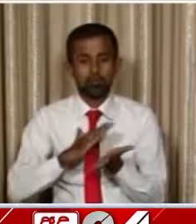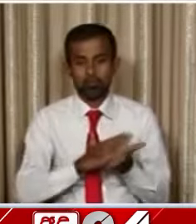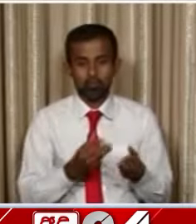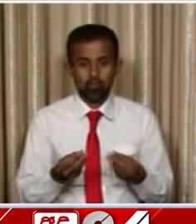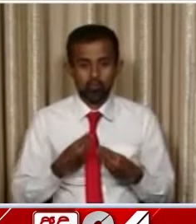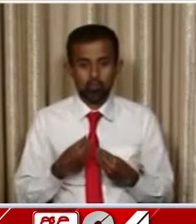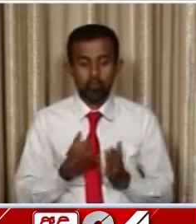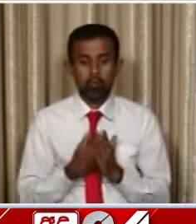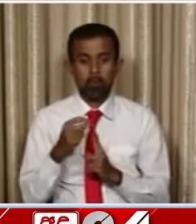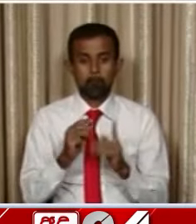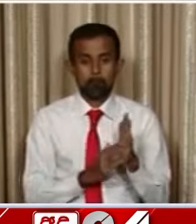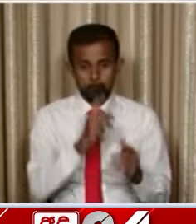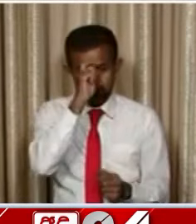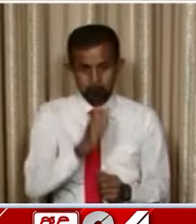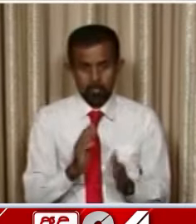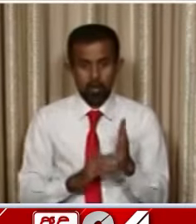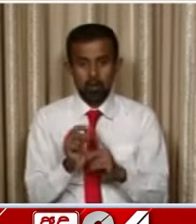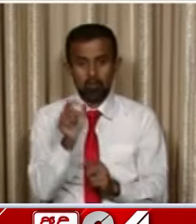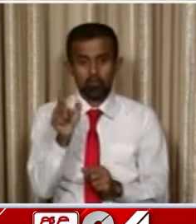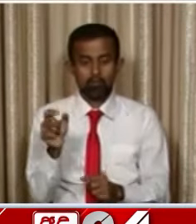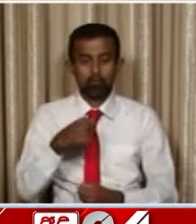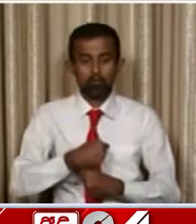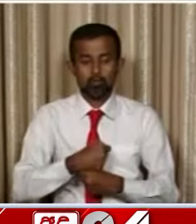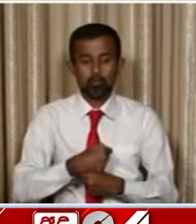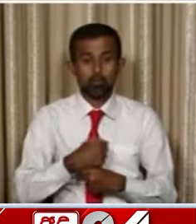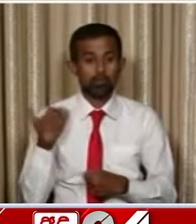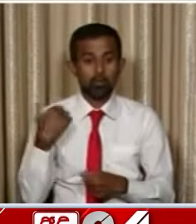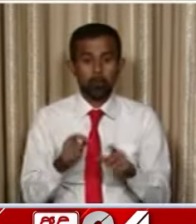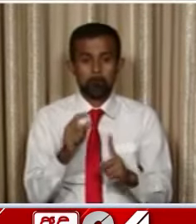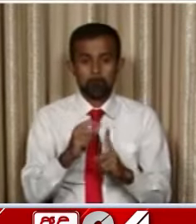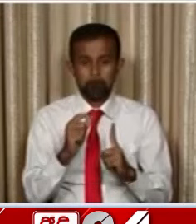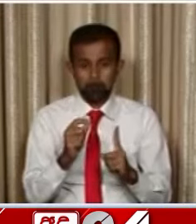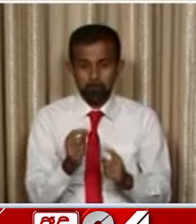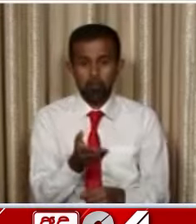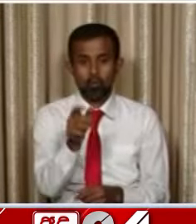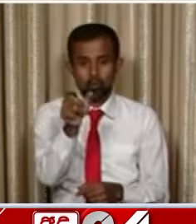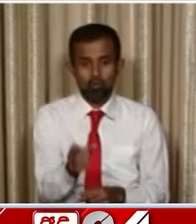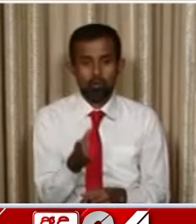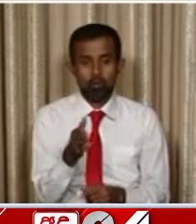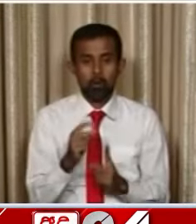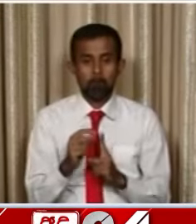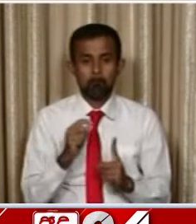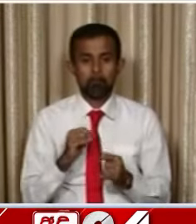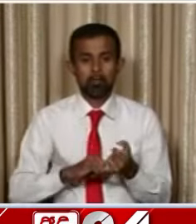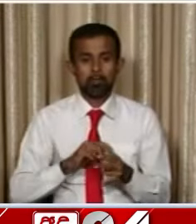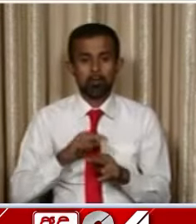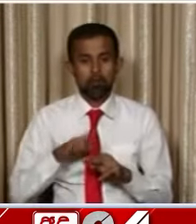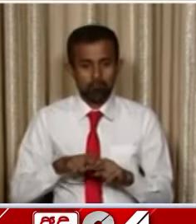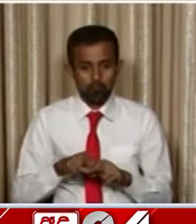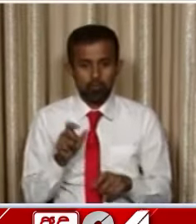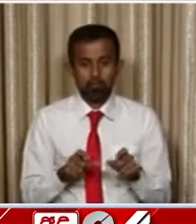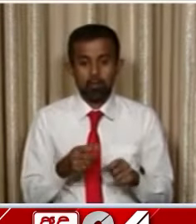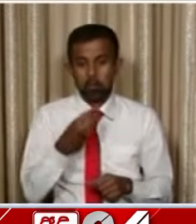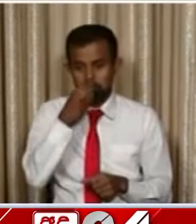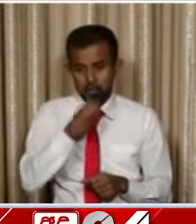ගරු අග්‍රාමාත්‍යතුමා, අමාත්‍යවරුන්, ආණ්ඩු පක්ෂයේ සහෝදර මන්ත්‍රීවරුන්ට, ඔබතුමාට, පාර්ලිමේන්තුවේ කාර්ය මණ්ඩලයට,